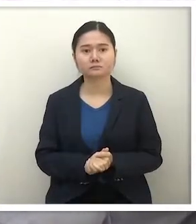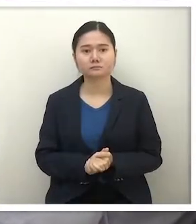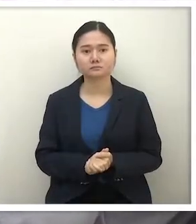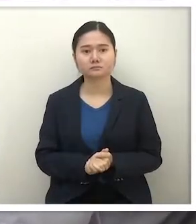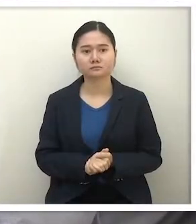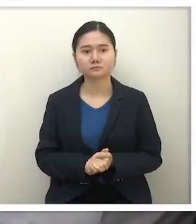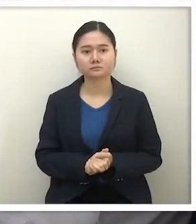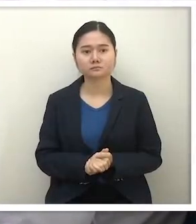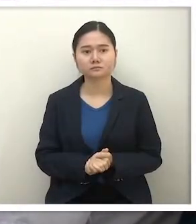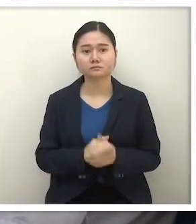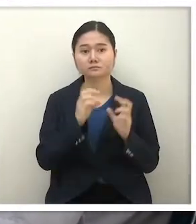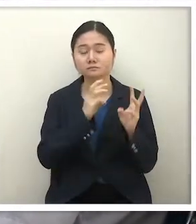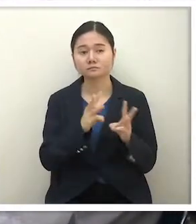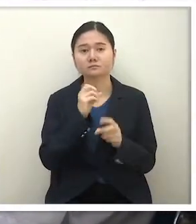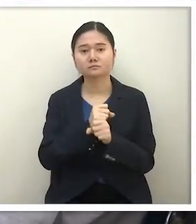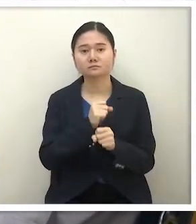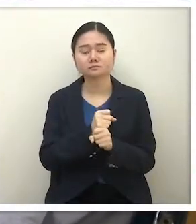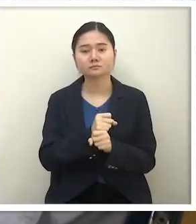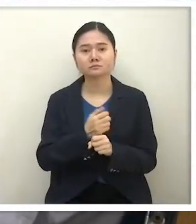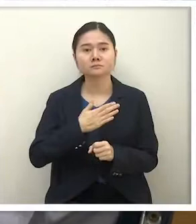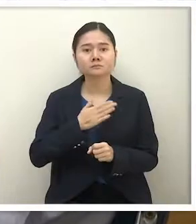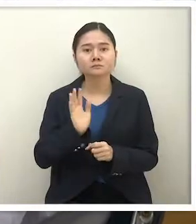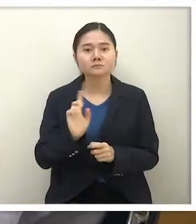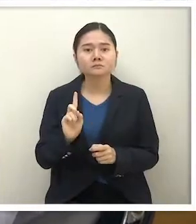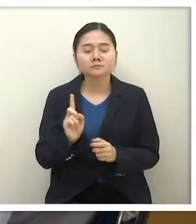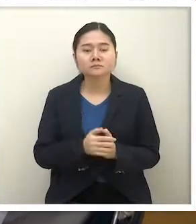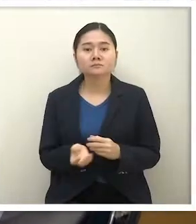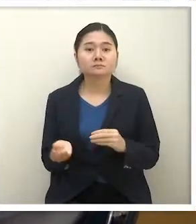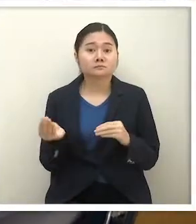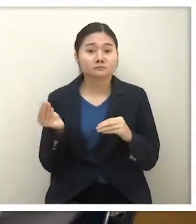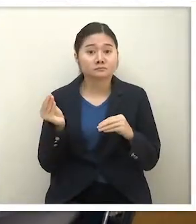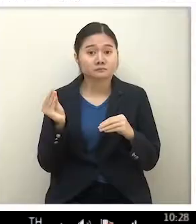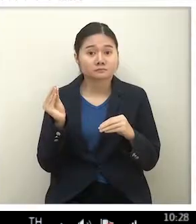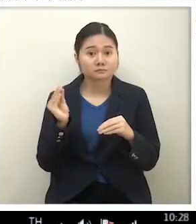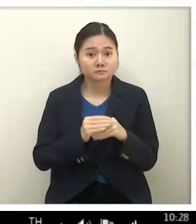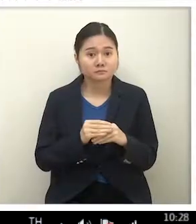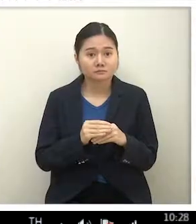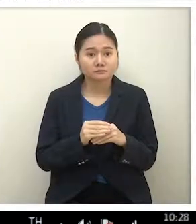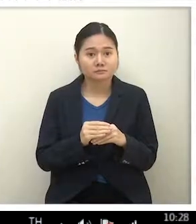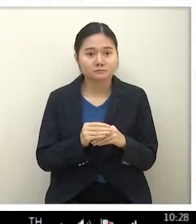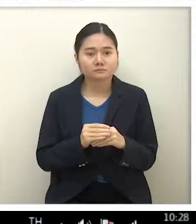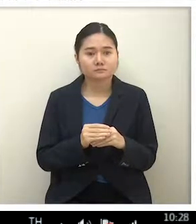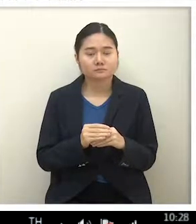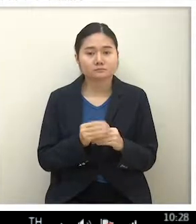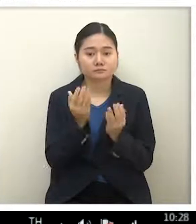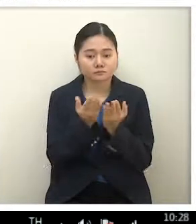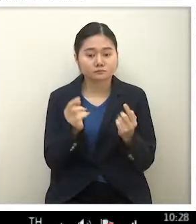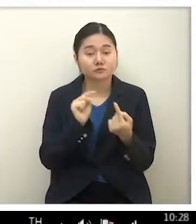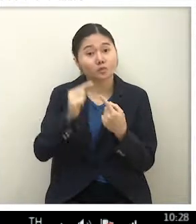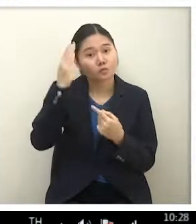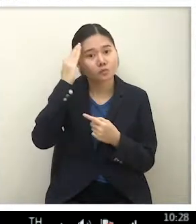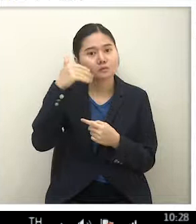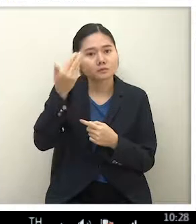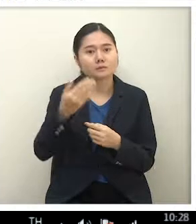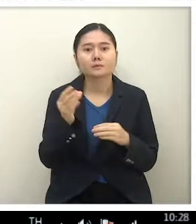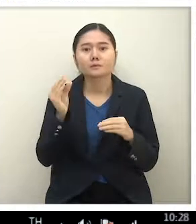วิธีทำของครูก็คือครูจะเพิ่มเฟรมที่ตัวที่หัวก่อน